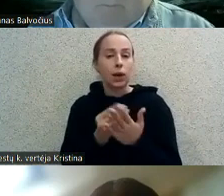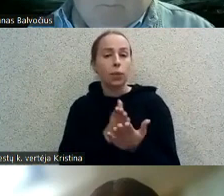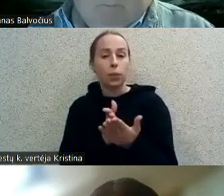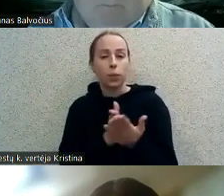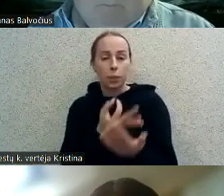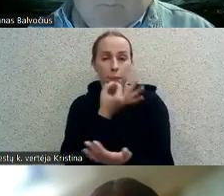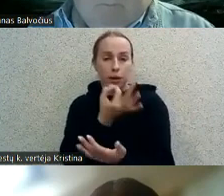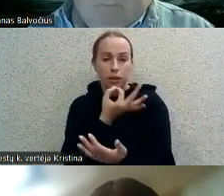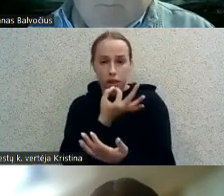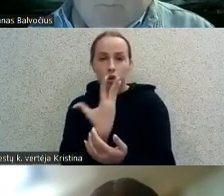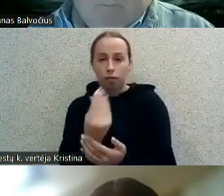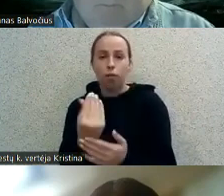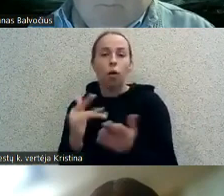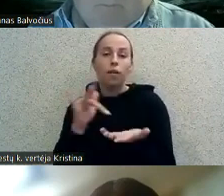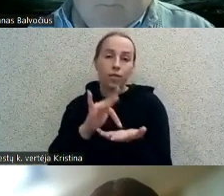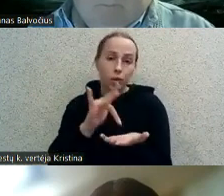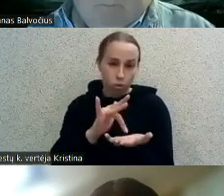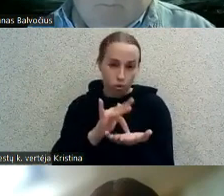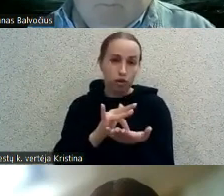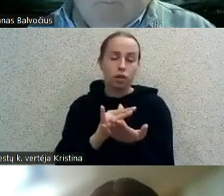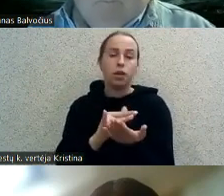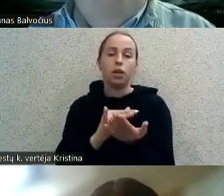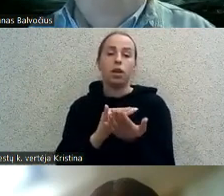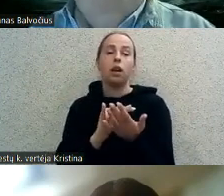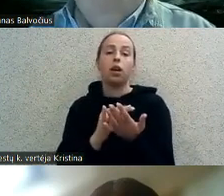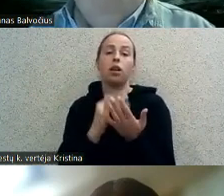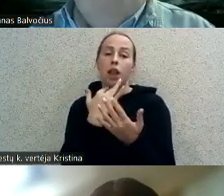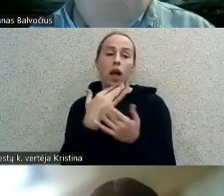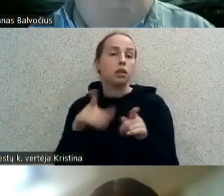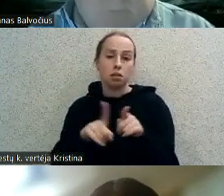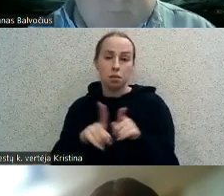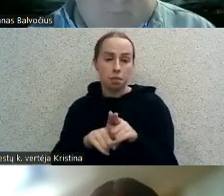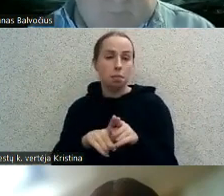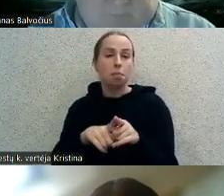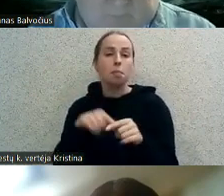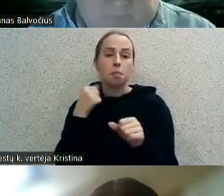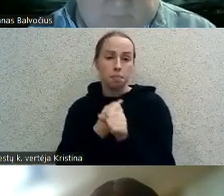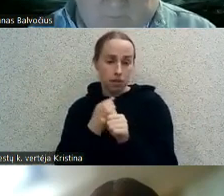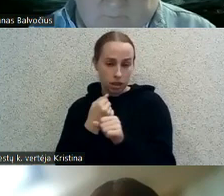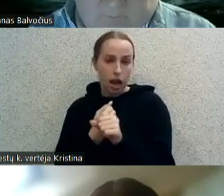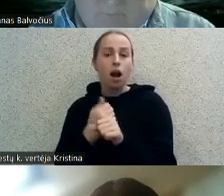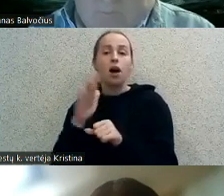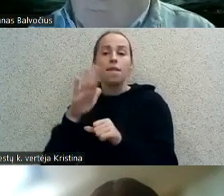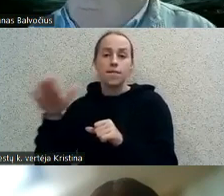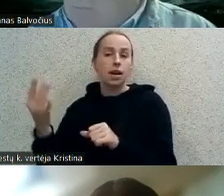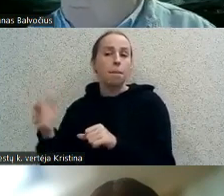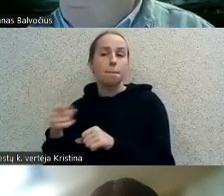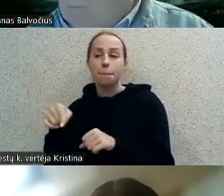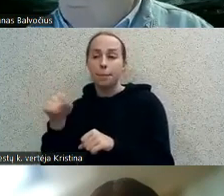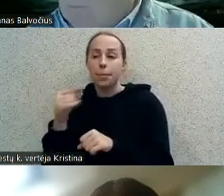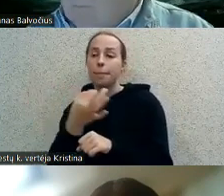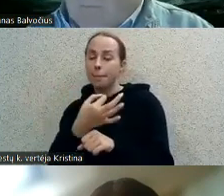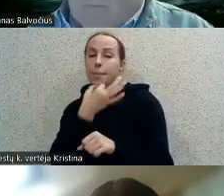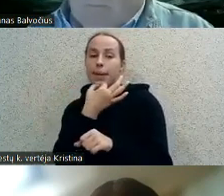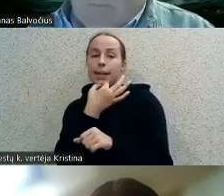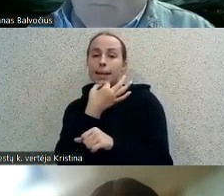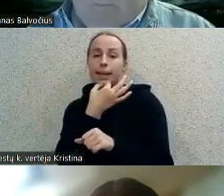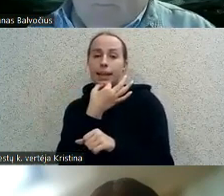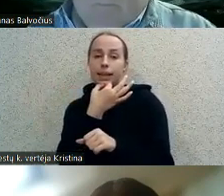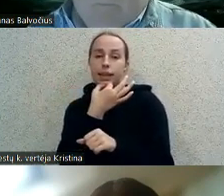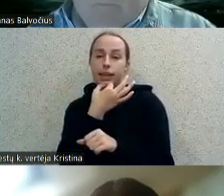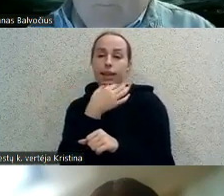kartais tai daroma ir vidurinėse, ir kad vaikams patinka, ir tai aišku atspindi, kaip yra